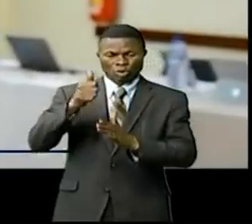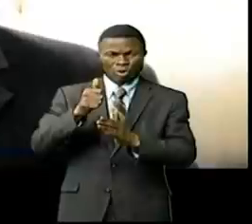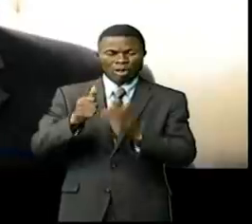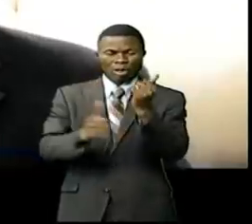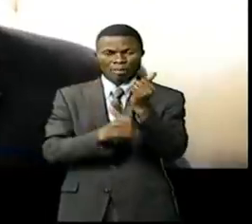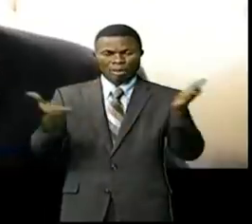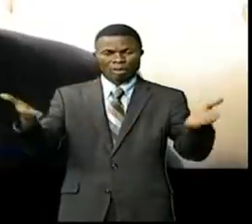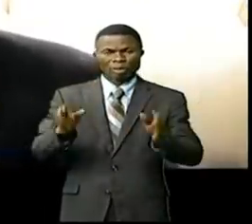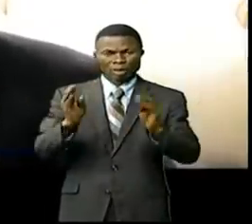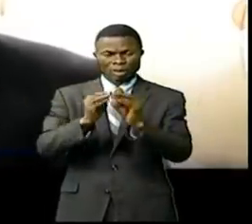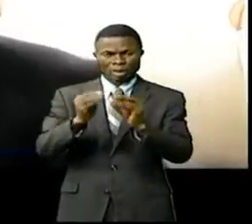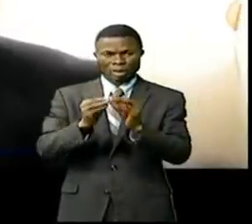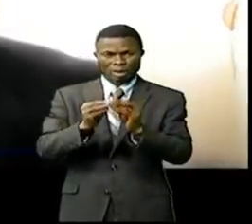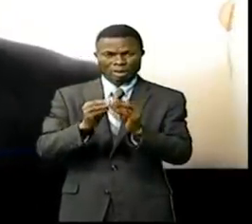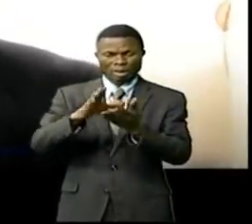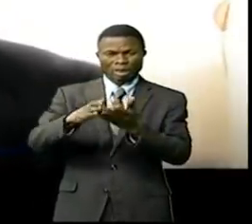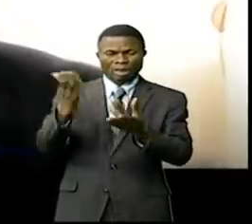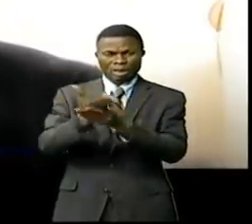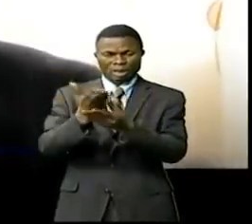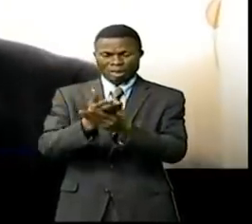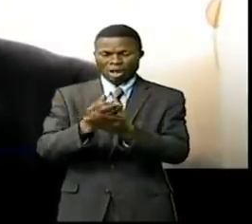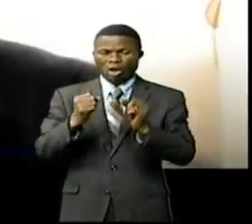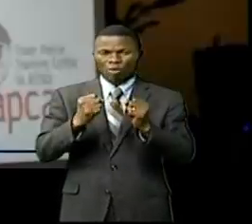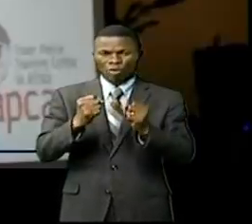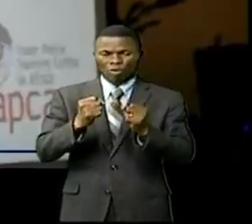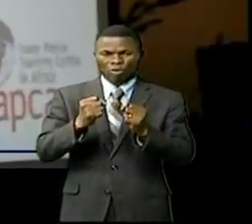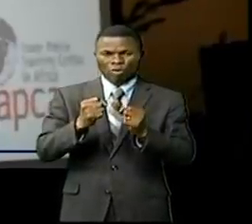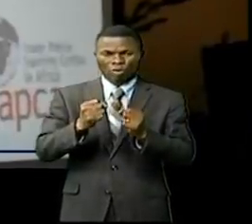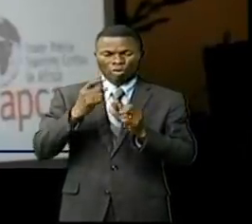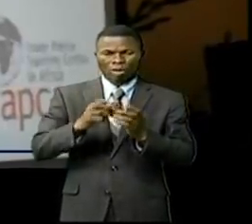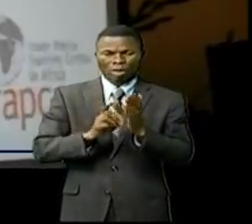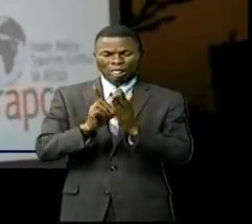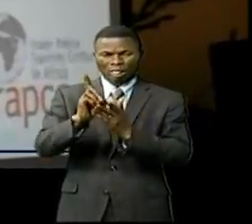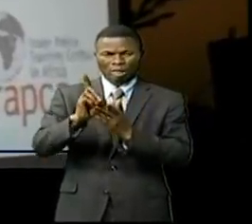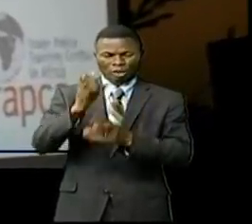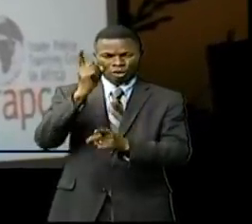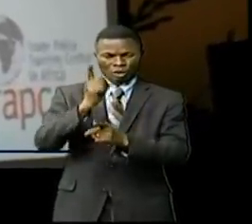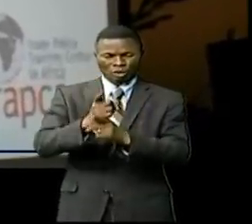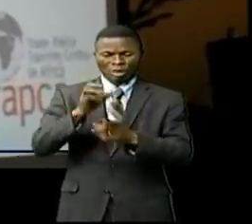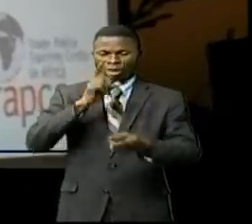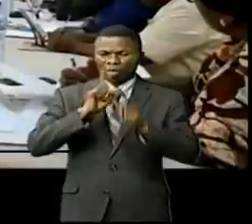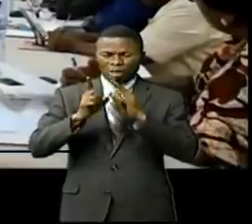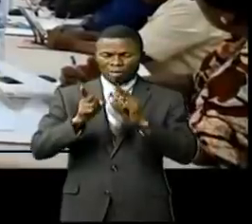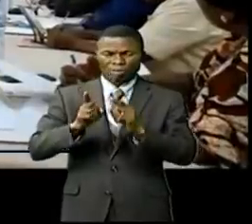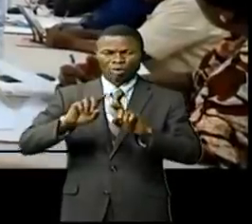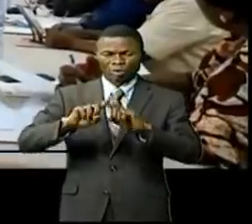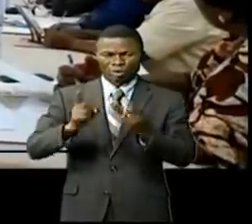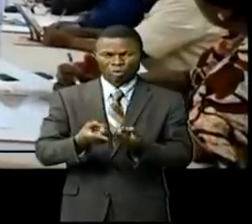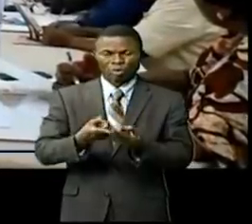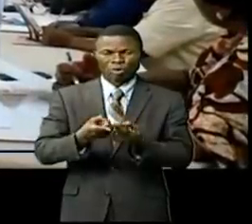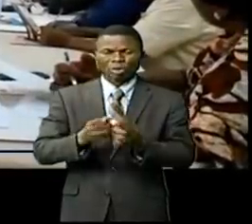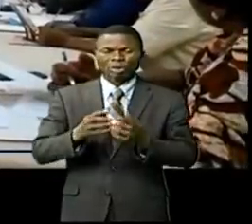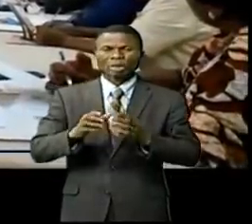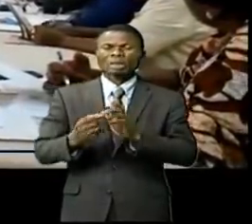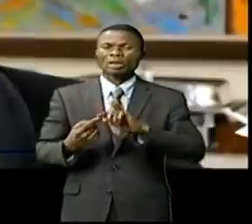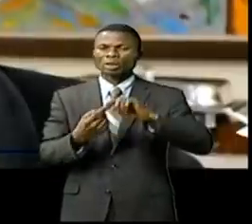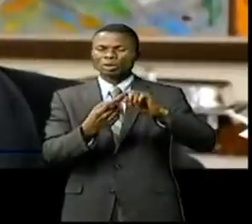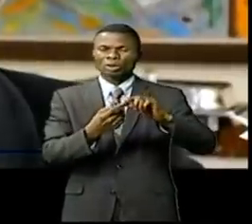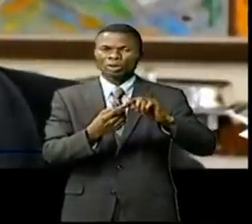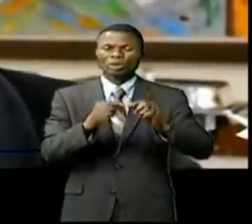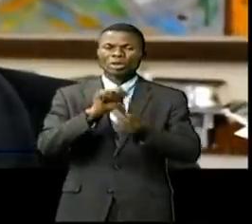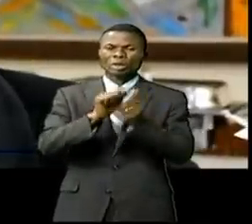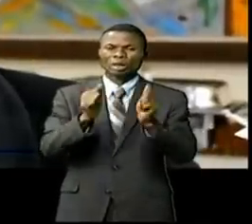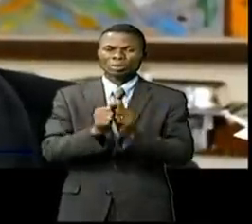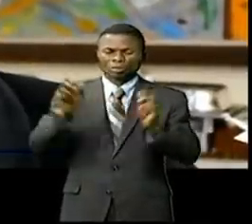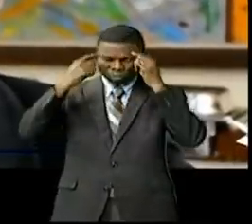atelier vont dégager une feuille de route efficace à même de booster les processus concrets des négociations rationnelles et surtout en particulier celle de couloir du